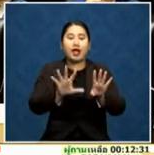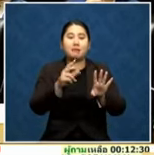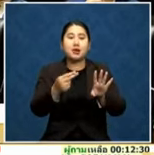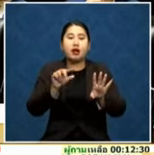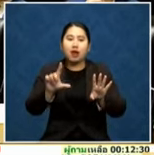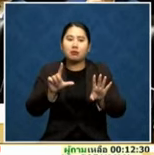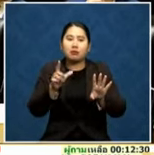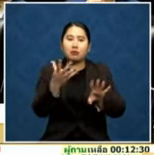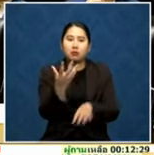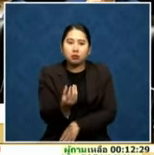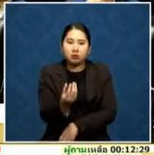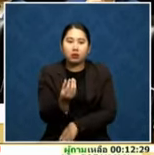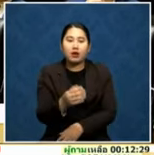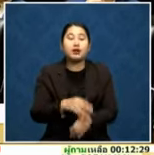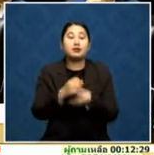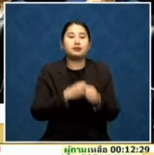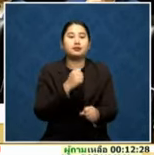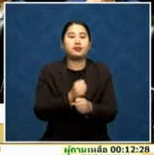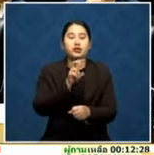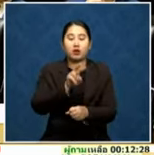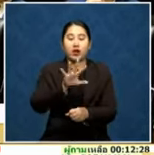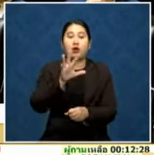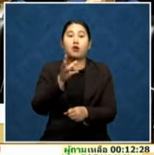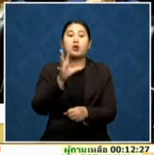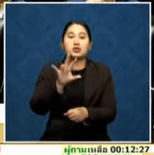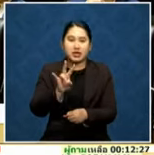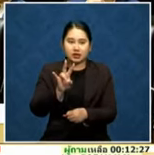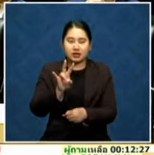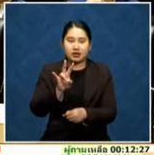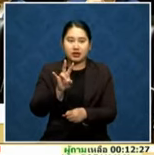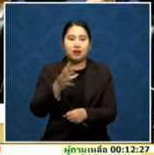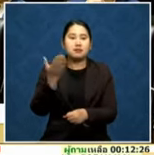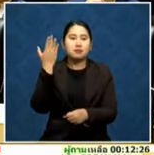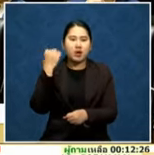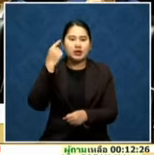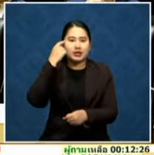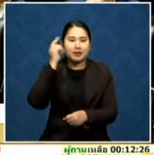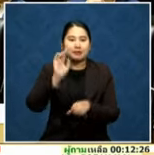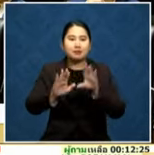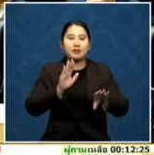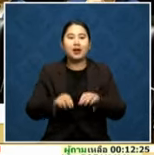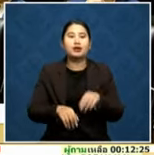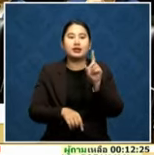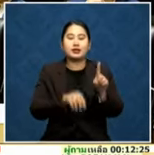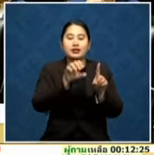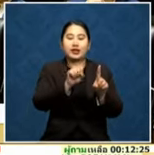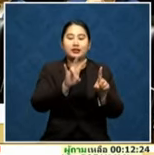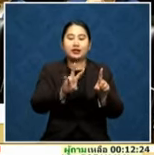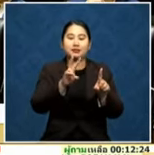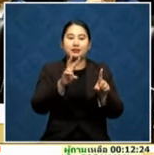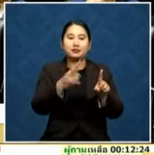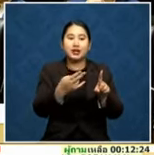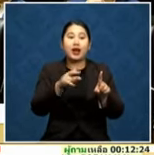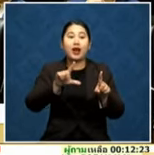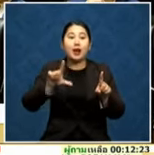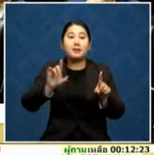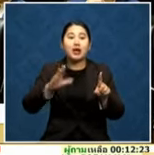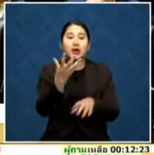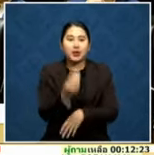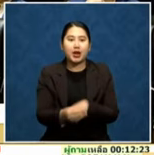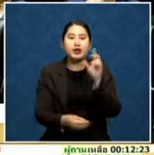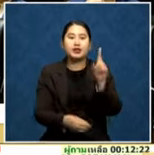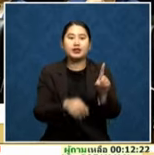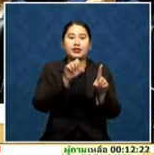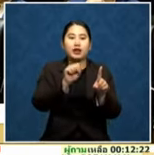านบาทงบนี้จากปี 6-7 จากที่เคยจะใช้ประมาณ 1,70, ล้านบาทเดตอนนี้กเหอเพงแค่ 1,